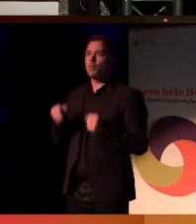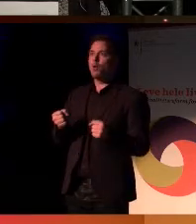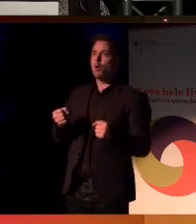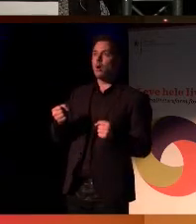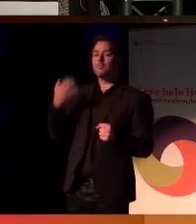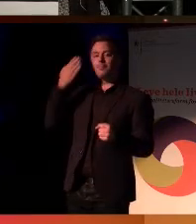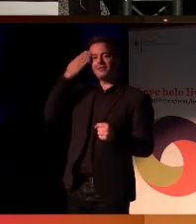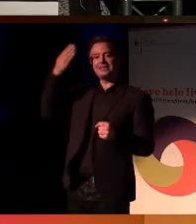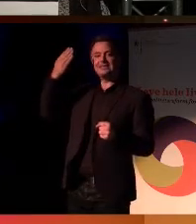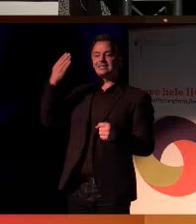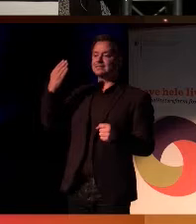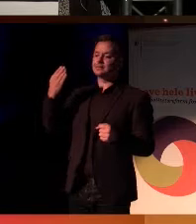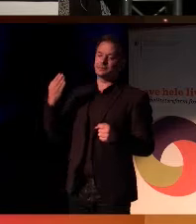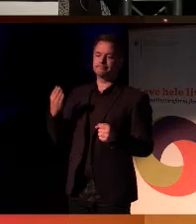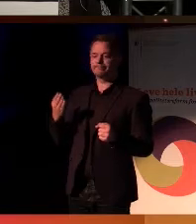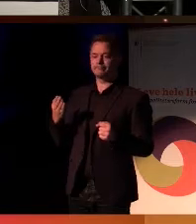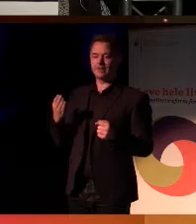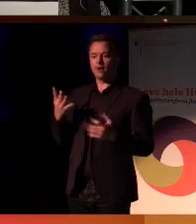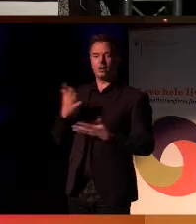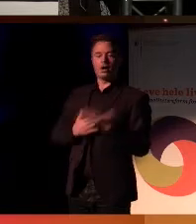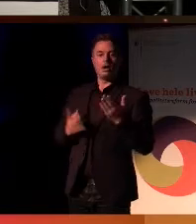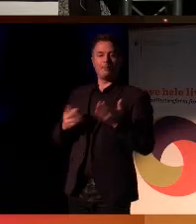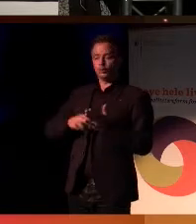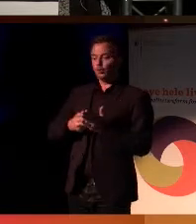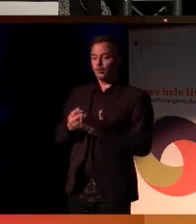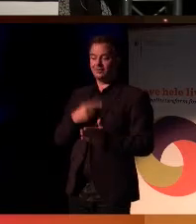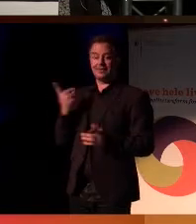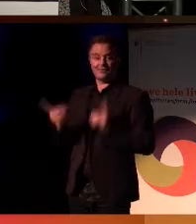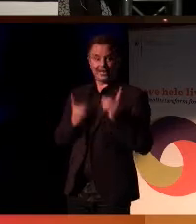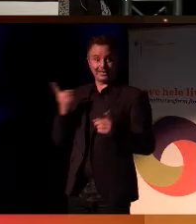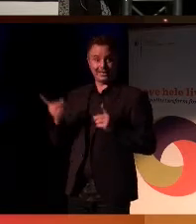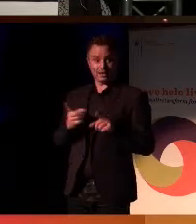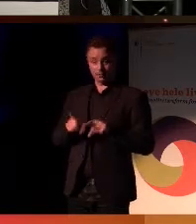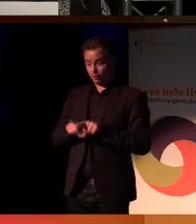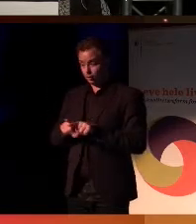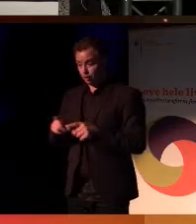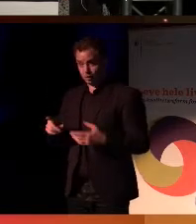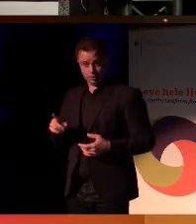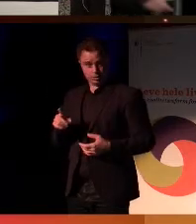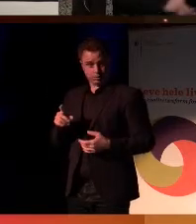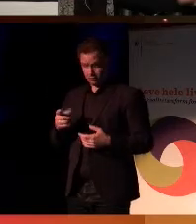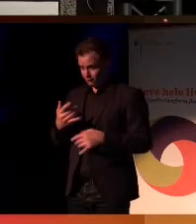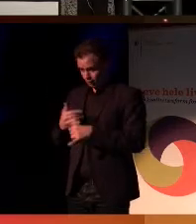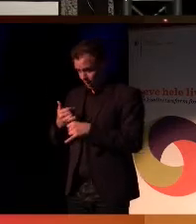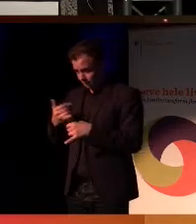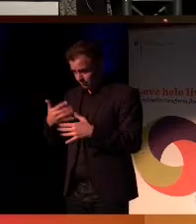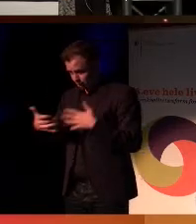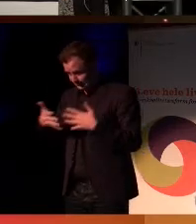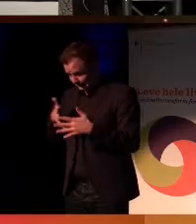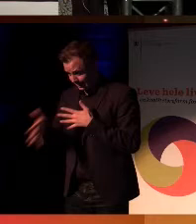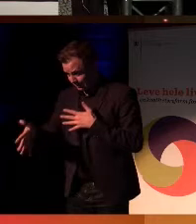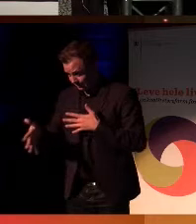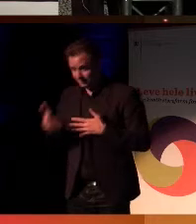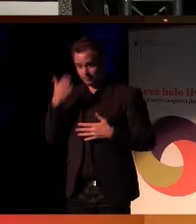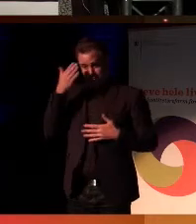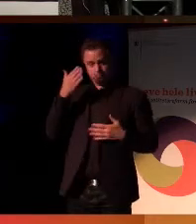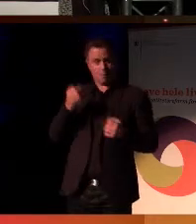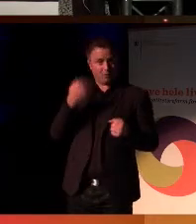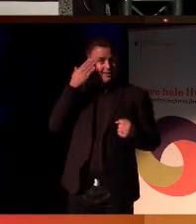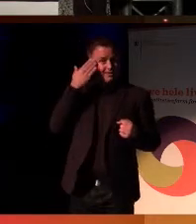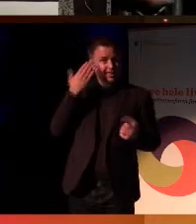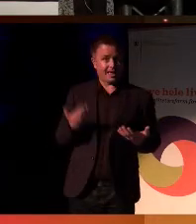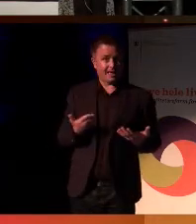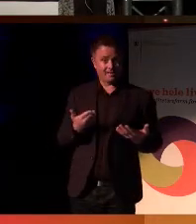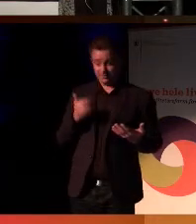forhold til valg av metoder, sånn at det besvarer de spørsmålene vi har i praksis. Det det å implementere ny kunnskap i